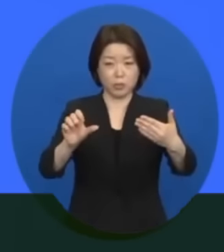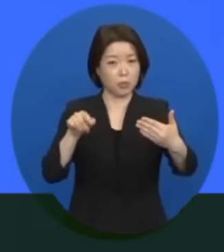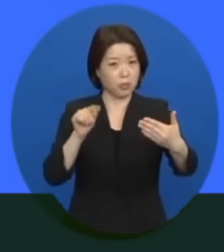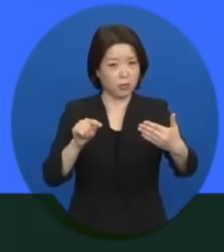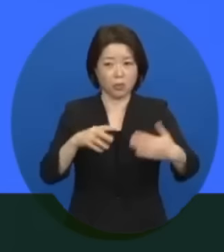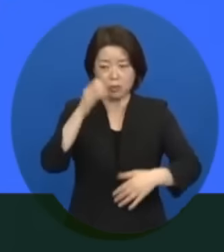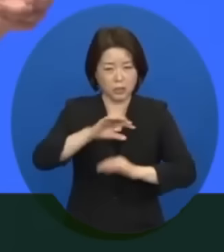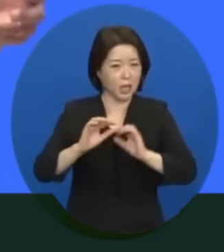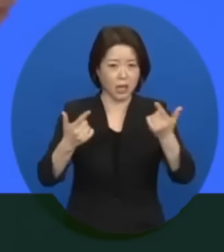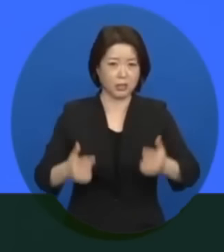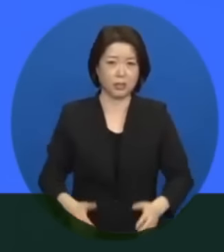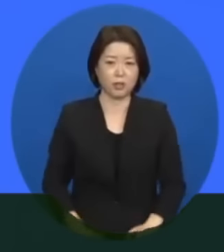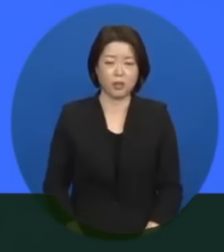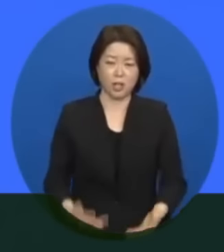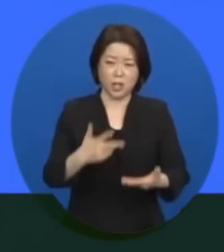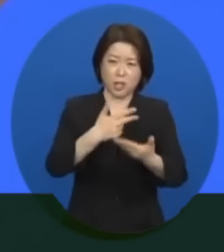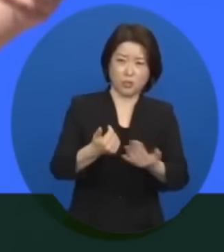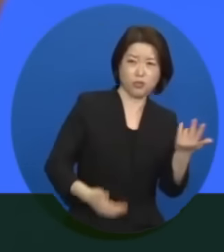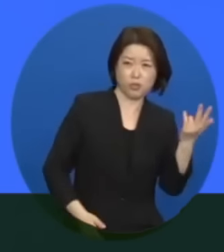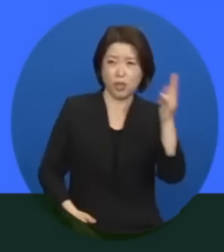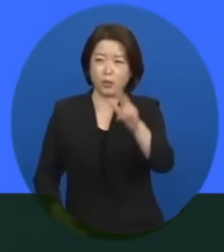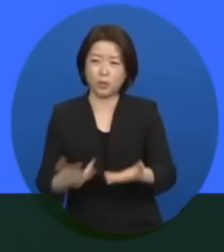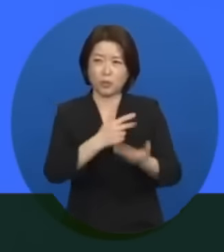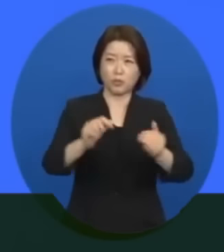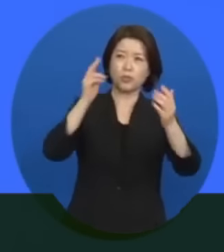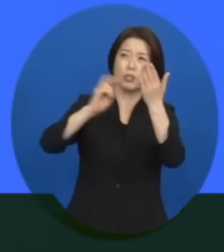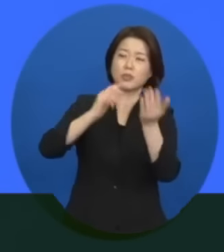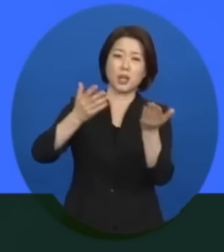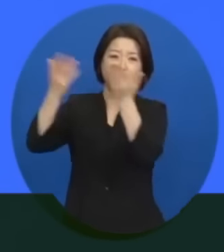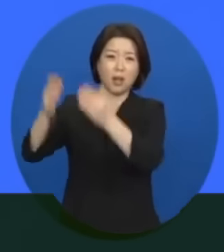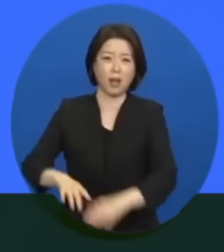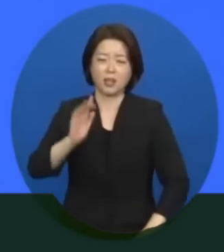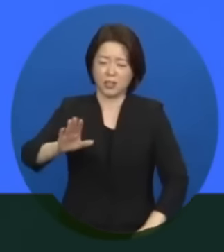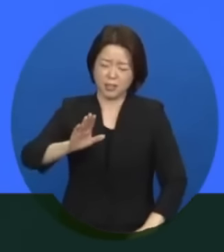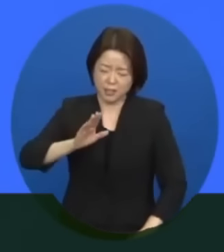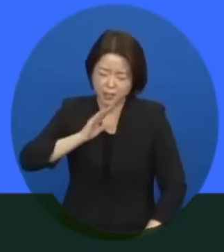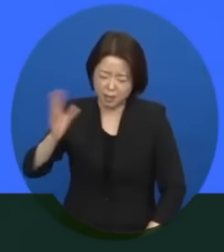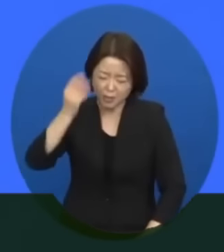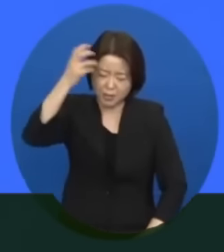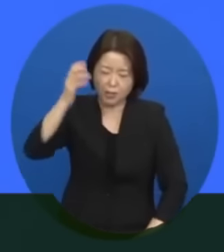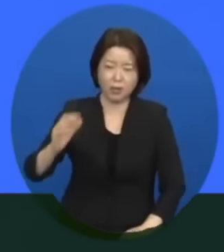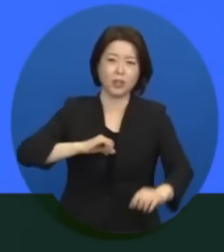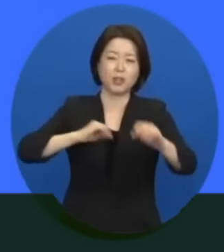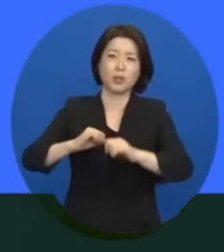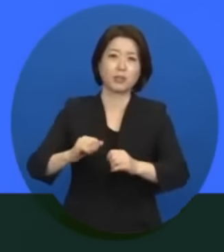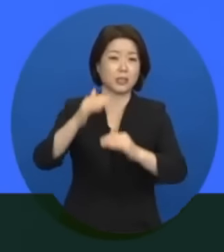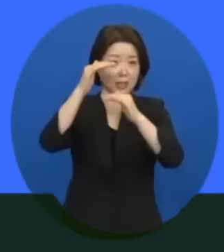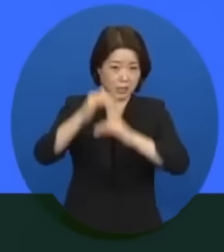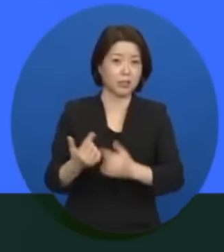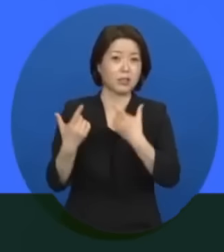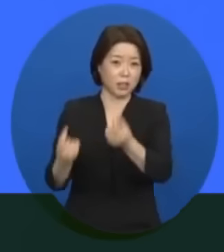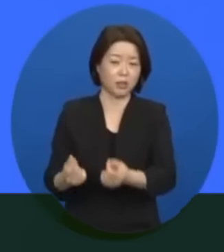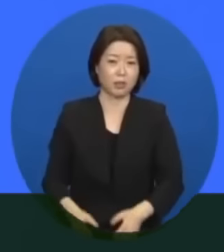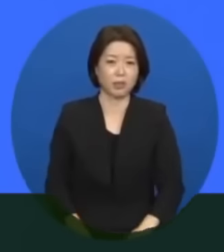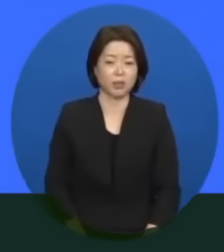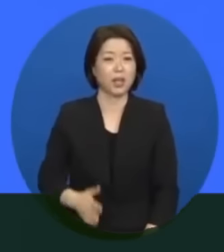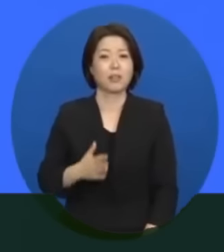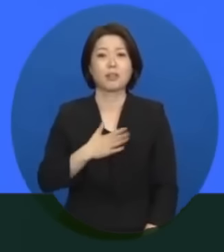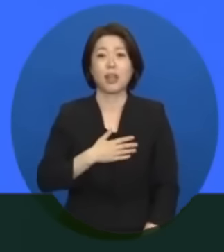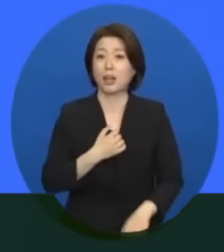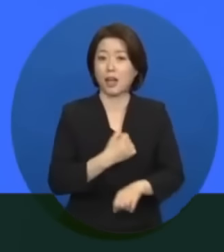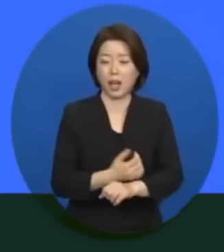아니에요 주께로 돌아오고 주님을 찬양하게 되고 이게 참된 성령의 역사라는 사실입니다 내가 하는